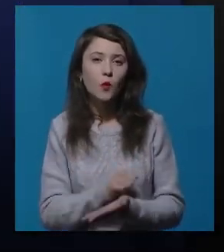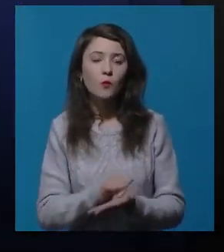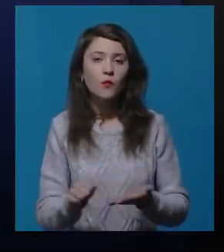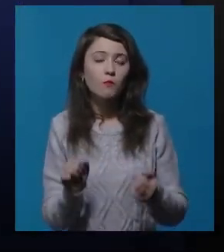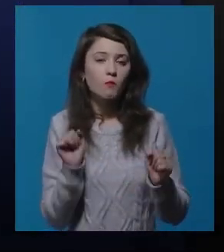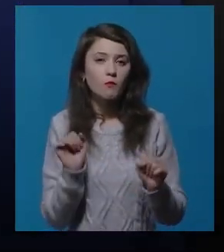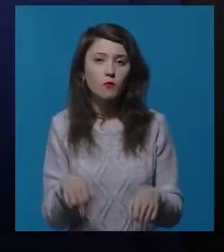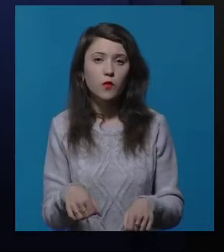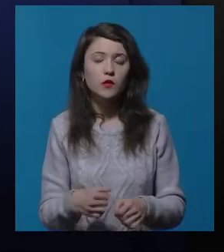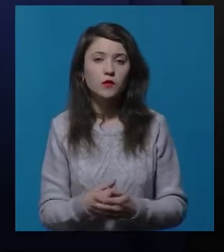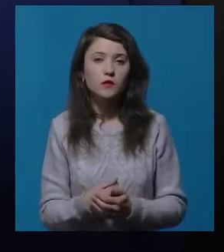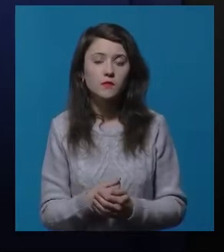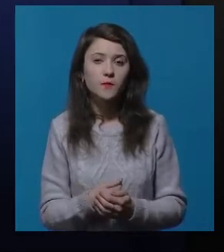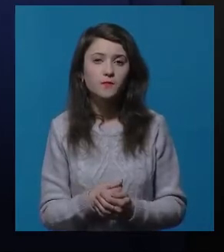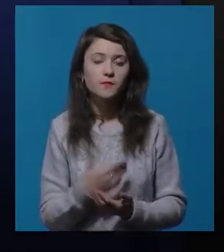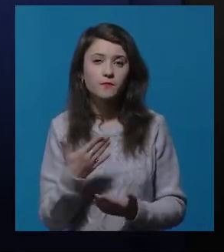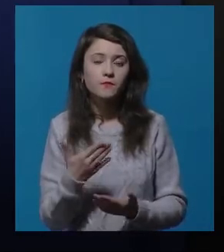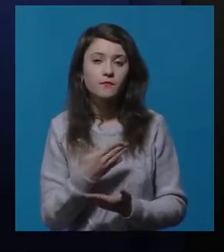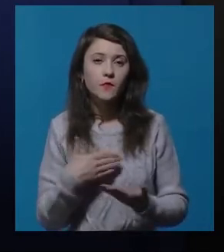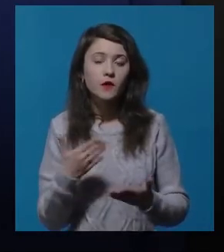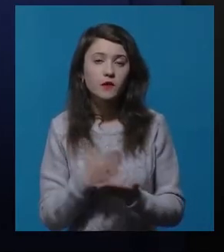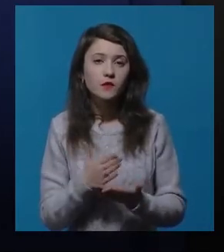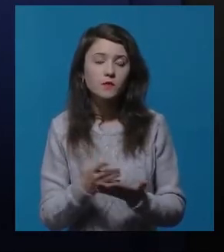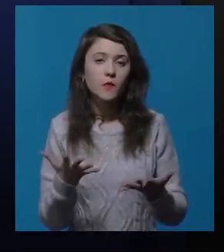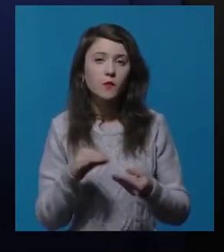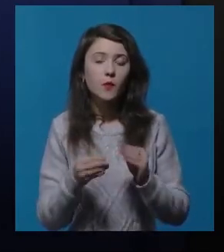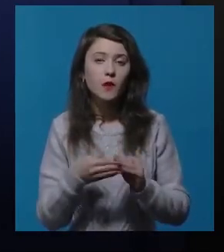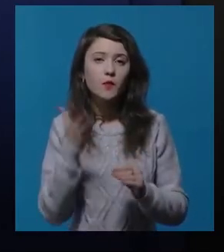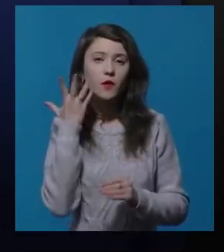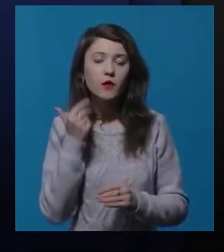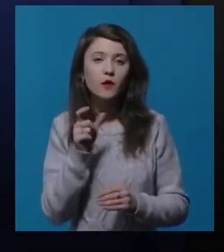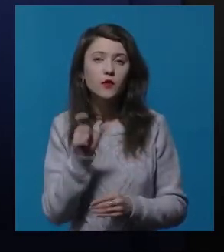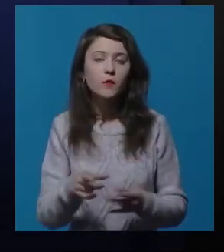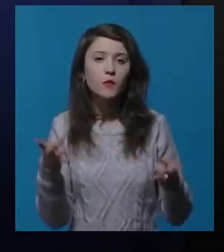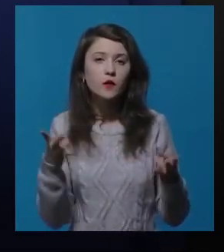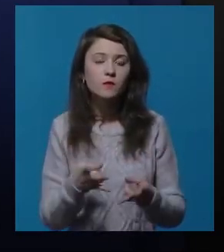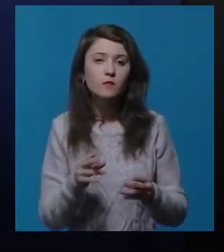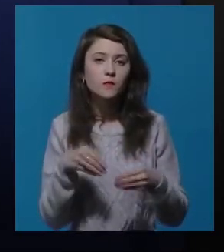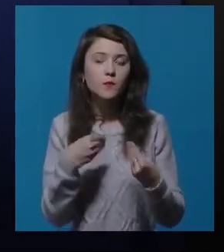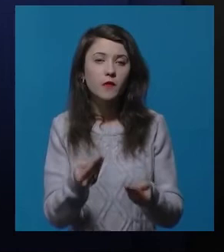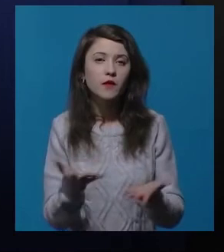можуть звернутися, і ми якраз в цьому, да, існують певні проблеми, коли людині потрібно подати певні,